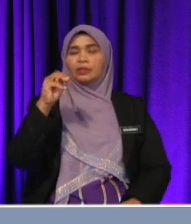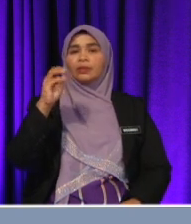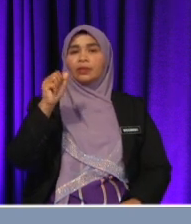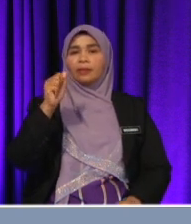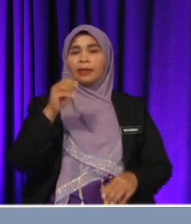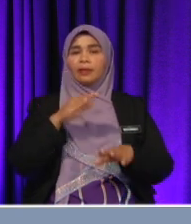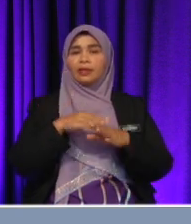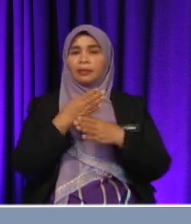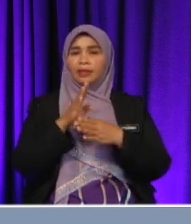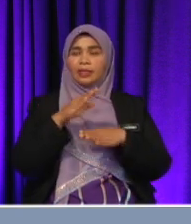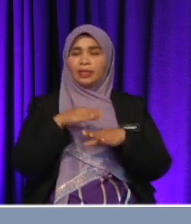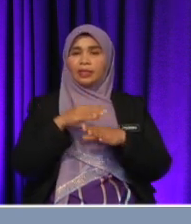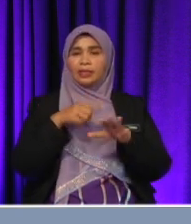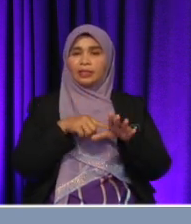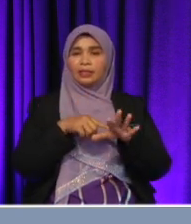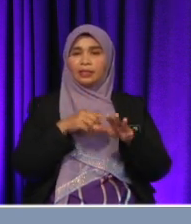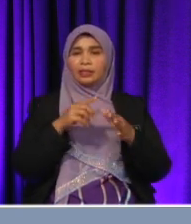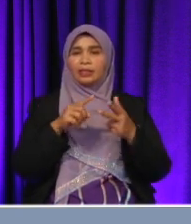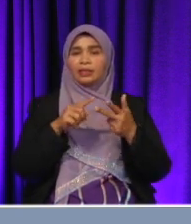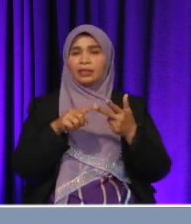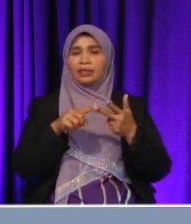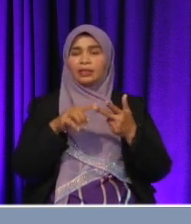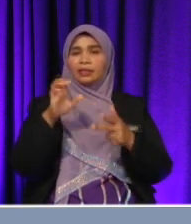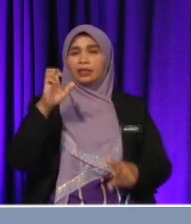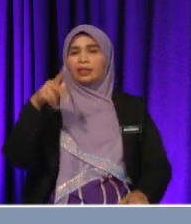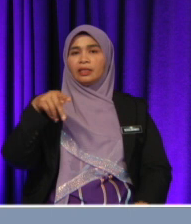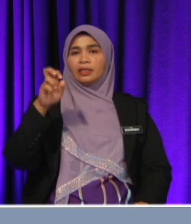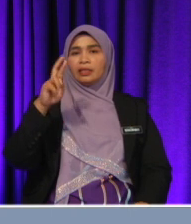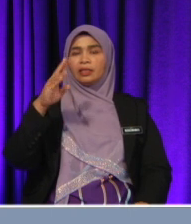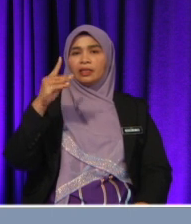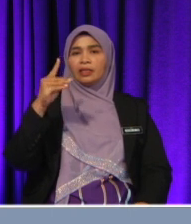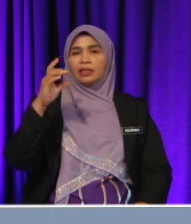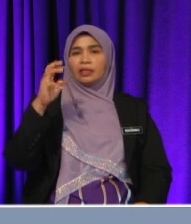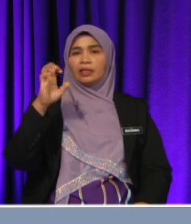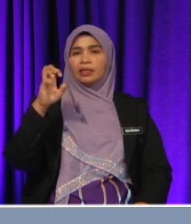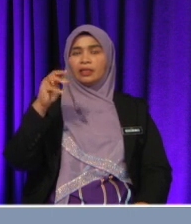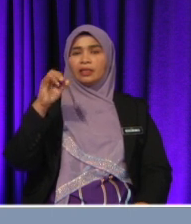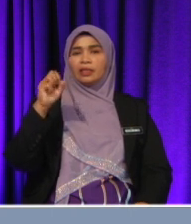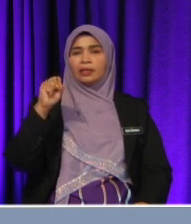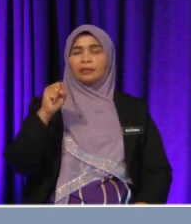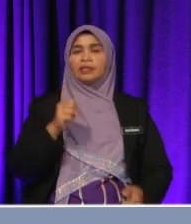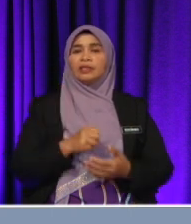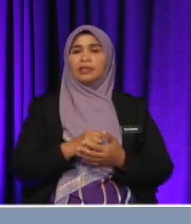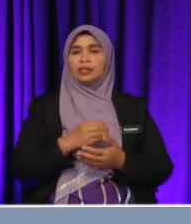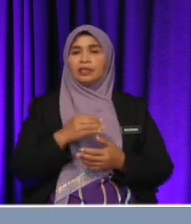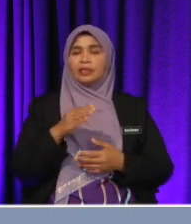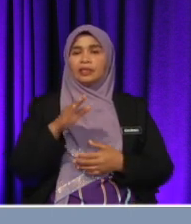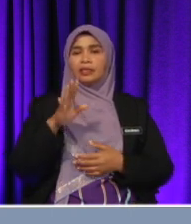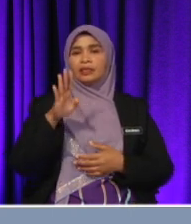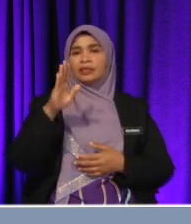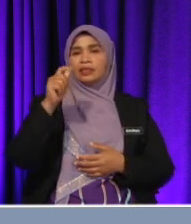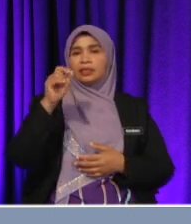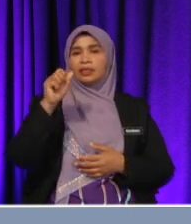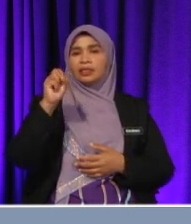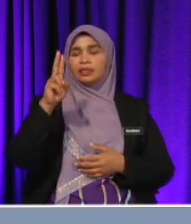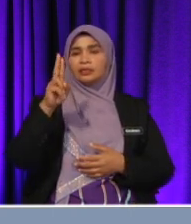daun yang ketiga epidermis atas diliputi kutiker beli lilin dan yang keempat tissue Eren kima